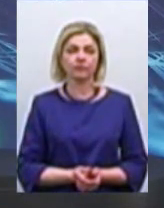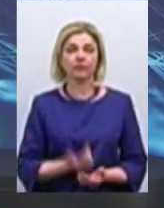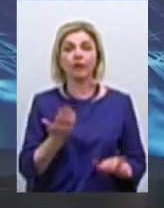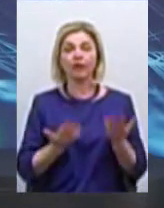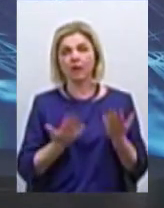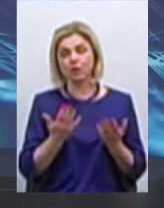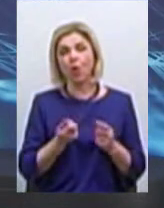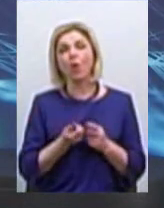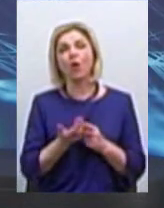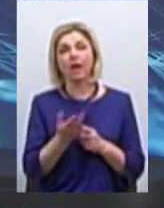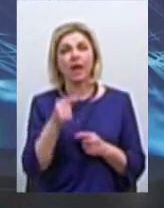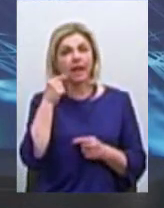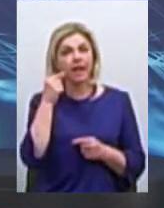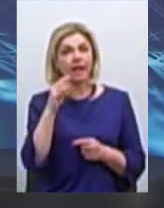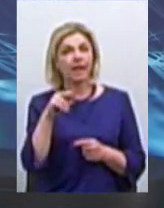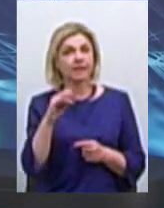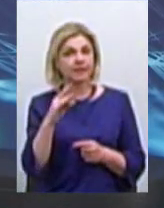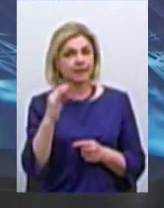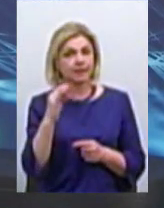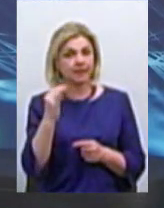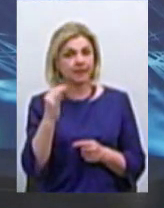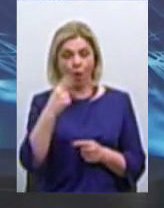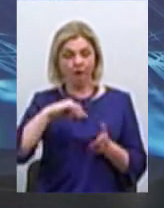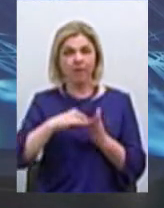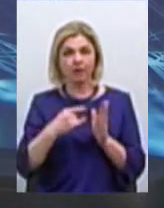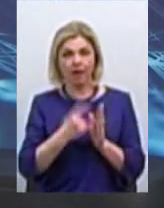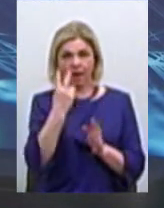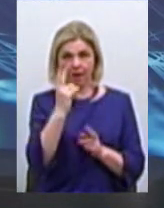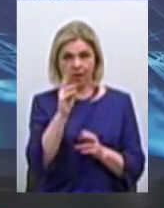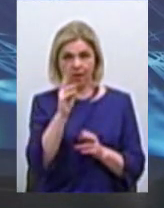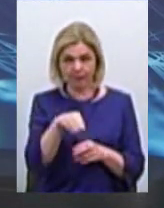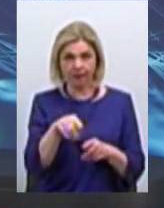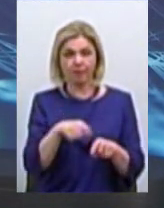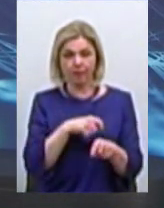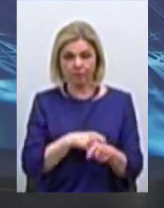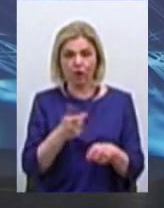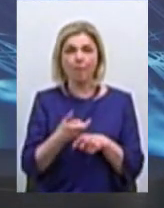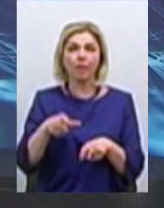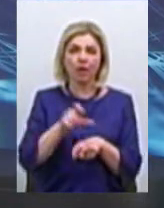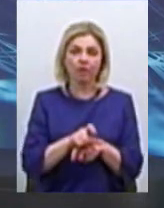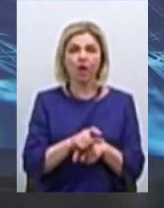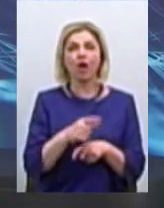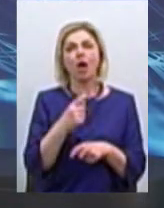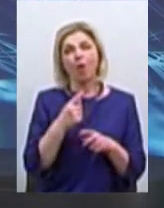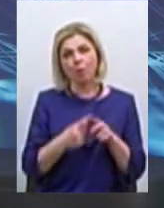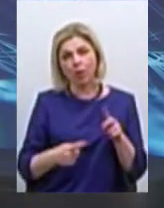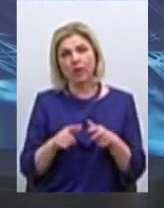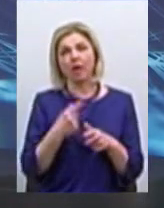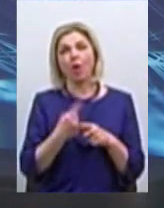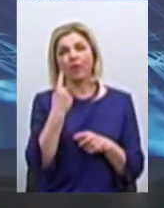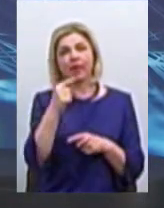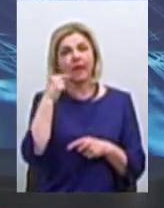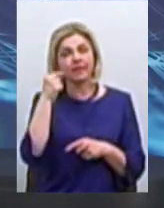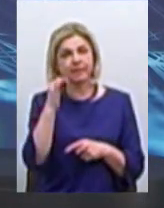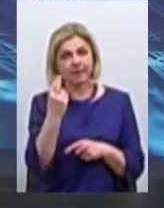кількість лисиць на один квадратний кілометр перевищує пів або одна лисиця, тоді проводяться